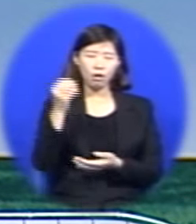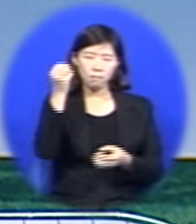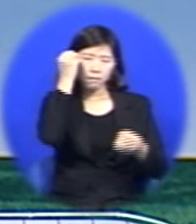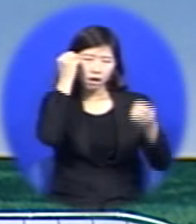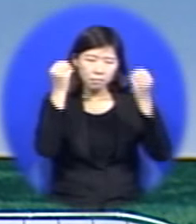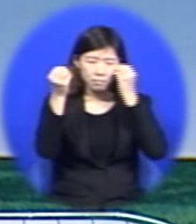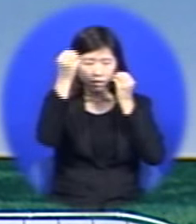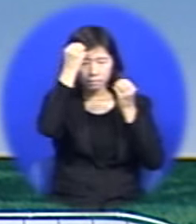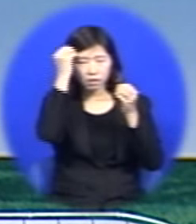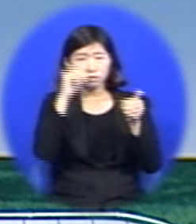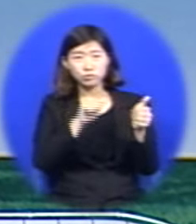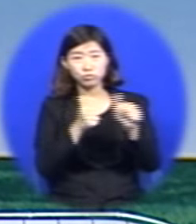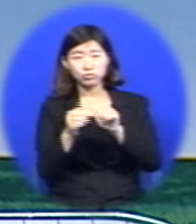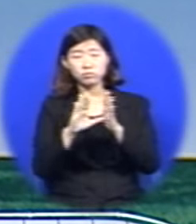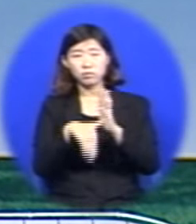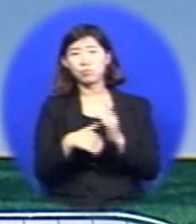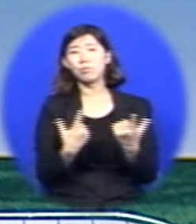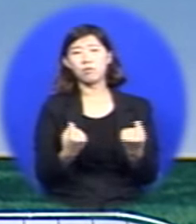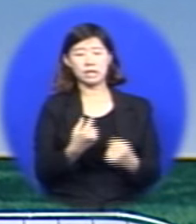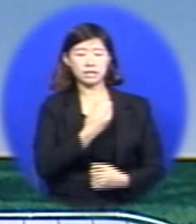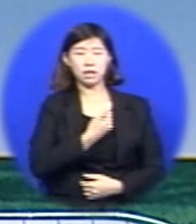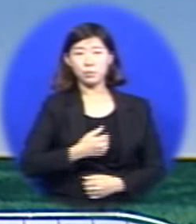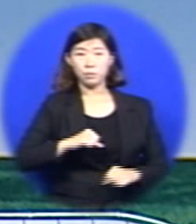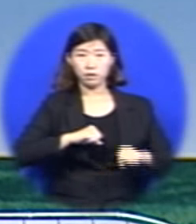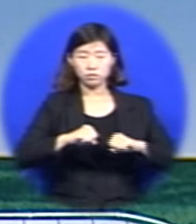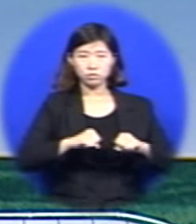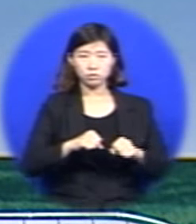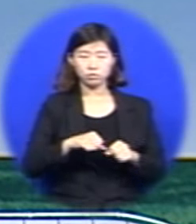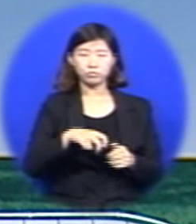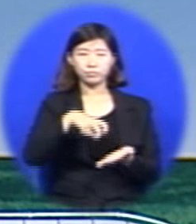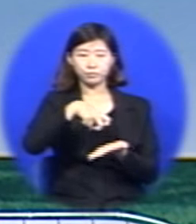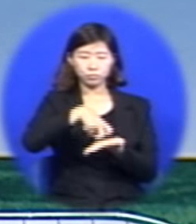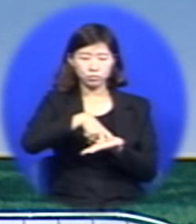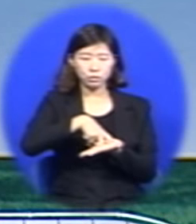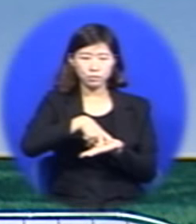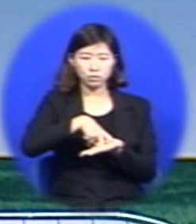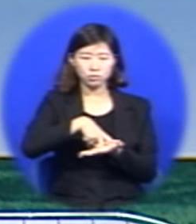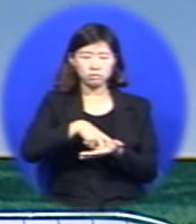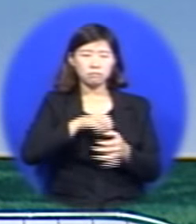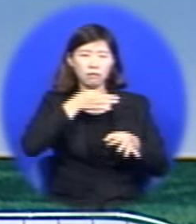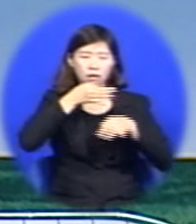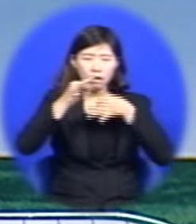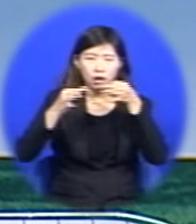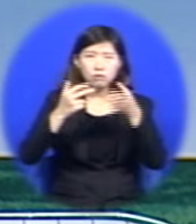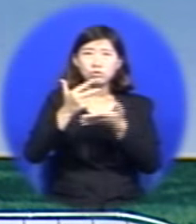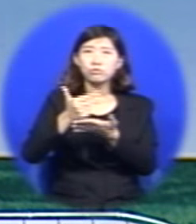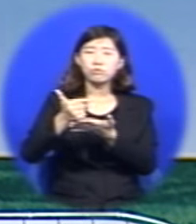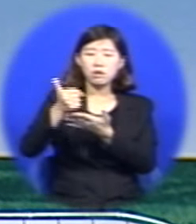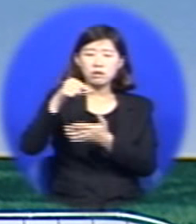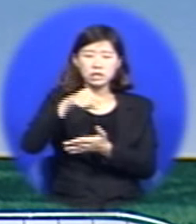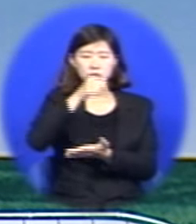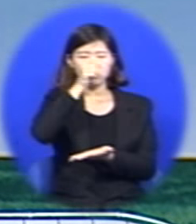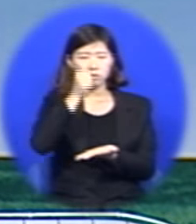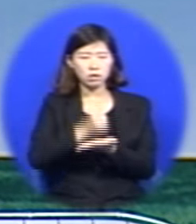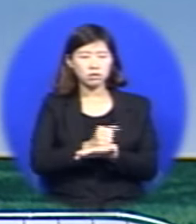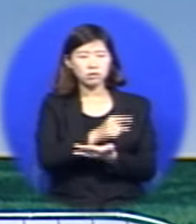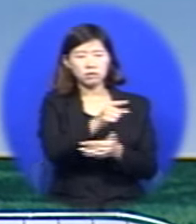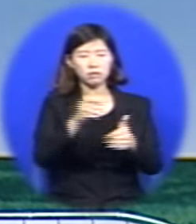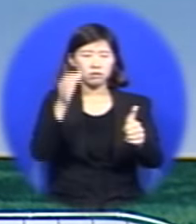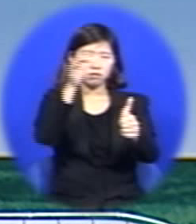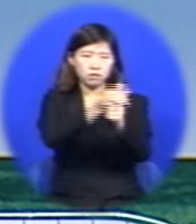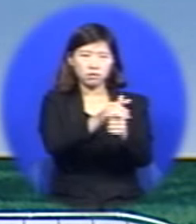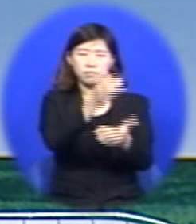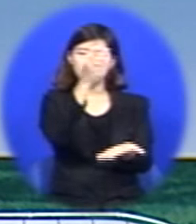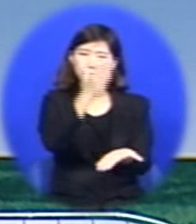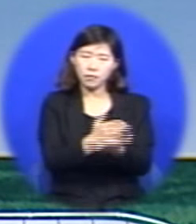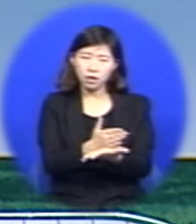사도행전 7장 60절에 무릎을 꿇고 크게 불러 이르되 주여 이 죄를 그들에게 돌리지 마옵소서.